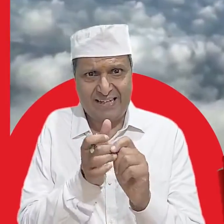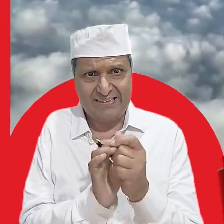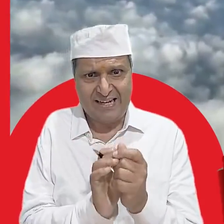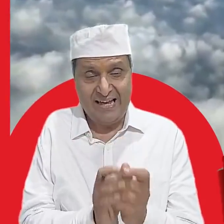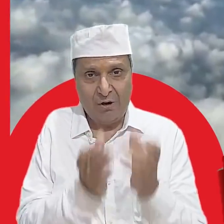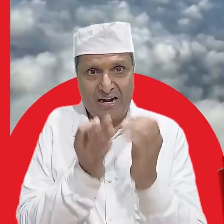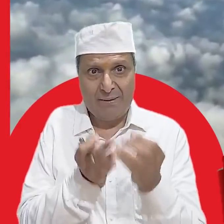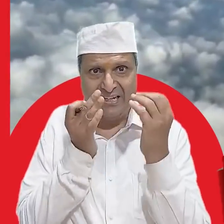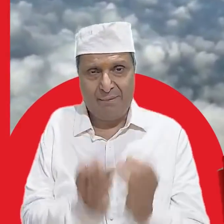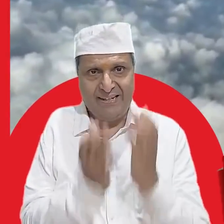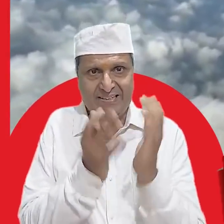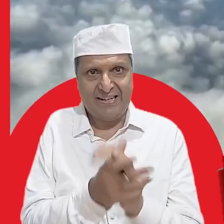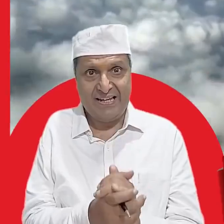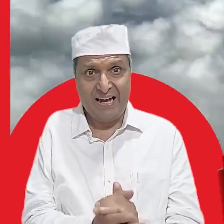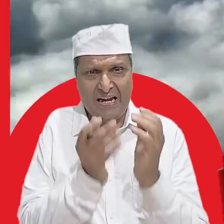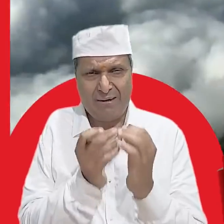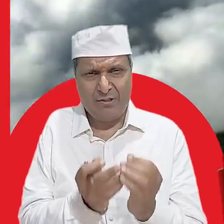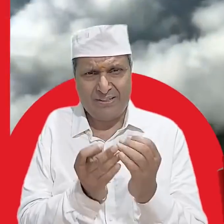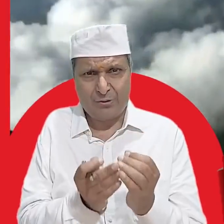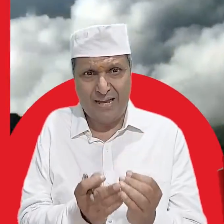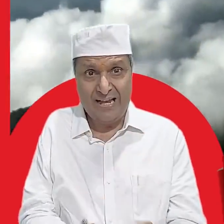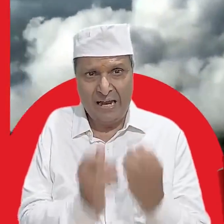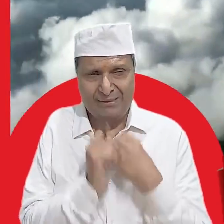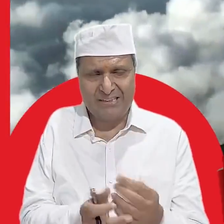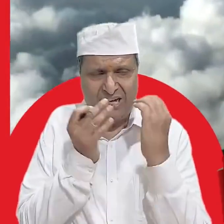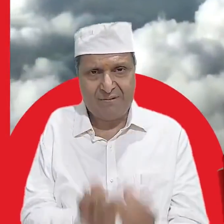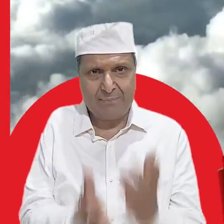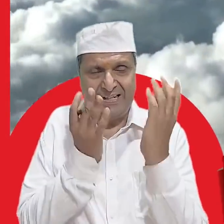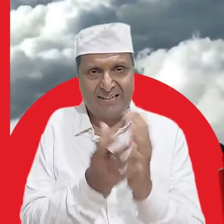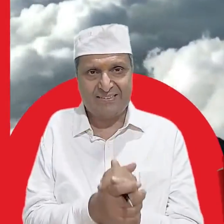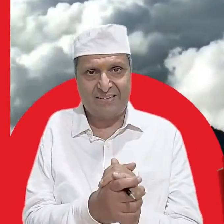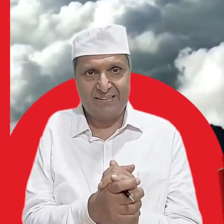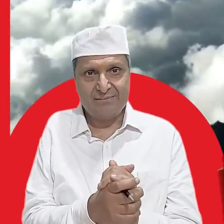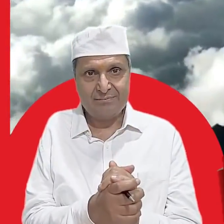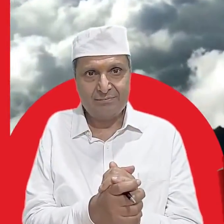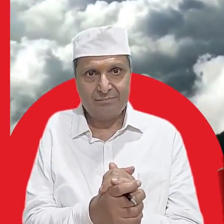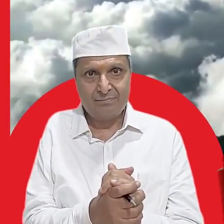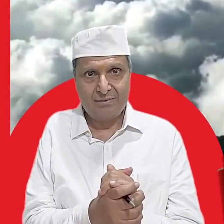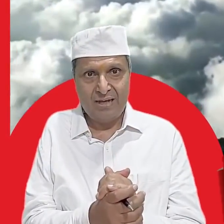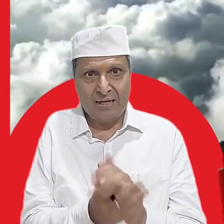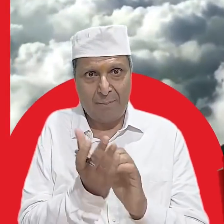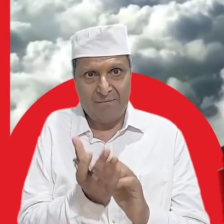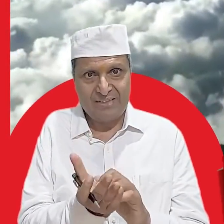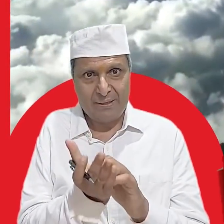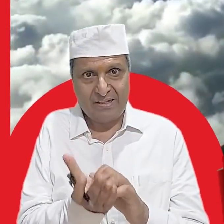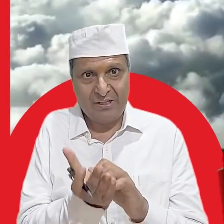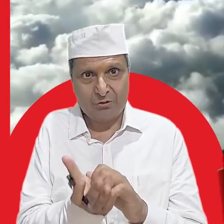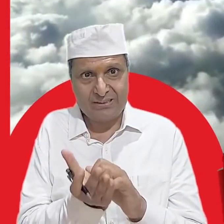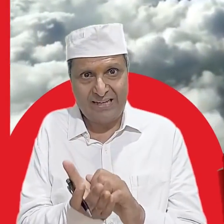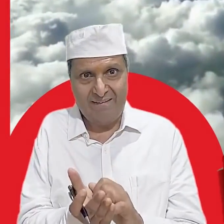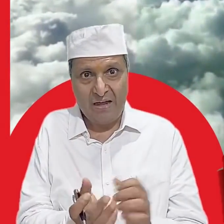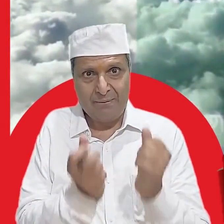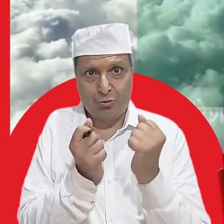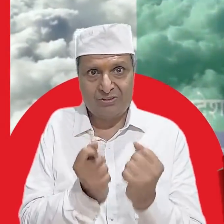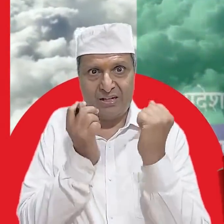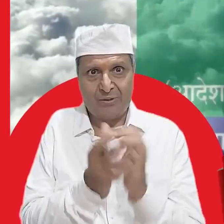जगह है, ना केंद्र जगह है और ना हमारी कमेटियां जगह है। अरे हमारी तो हकीकत यह है, हम जैसे शावक भी नहीं जगे इसके लिए। अगर पावनता पर कहीं रोना